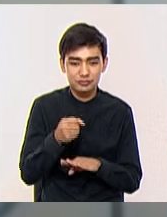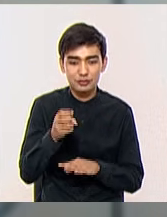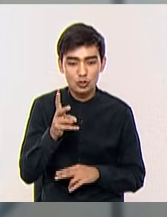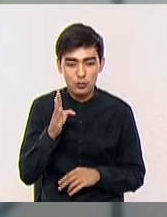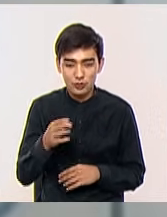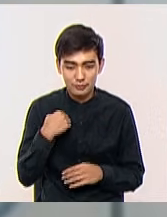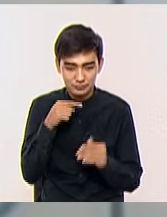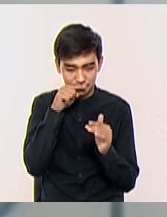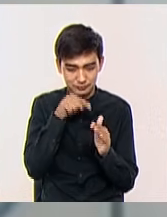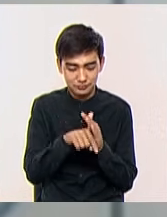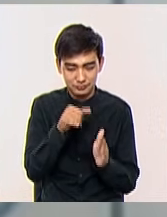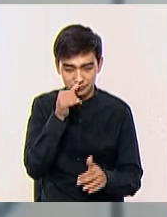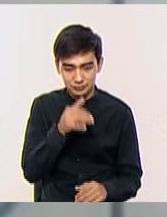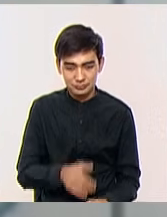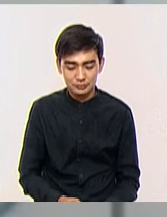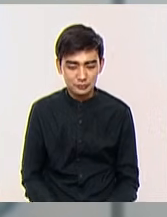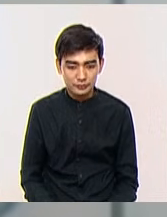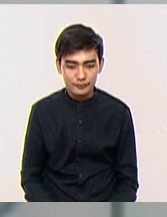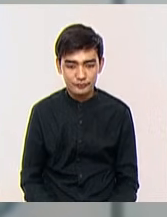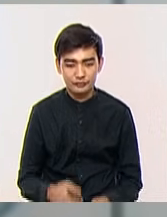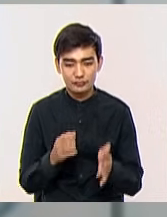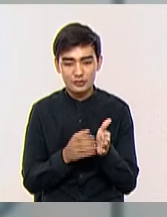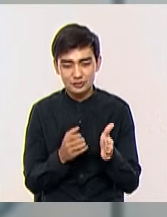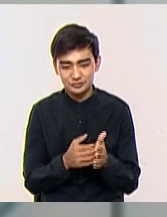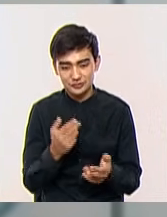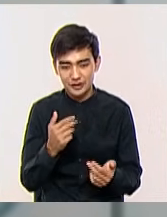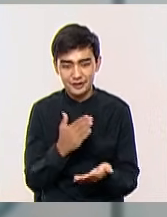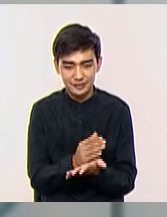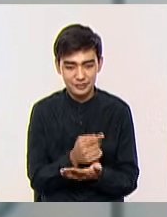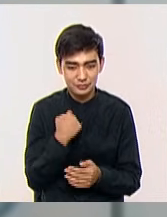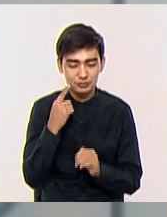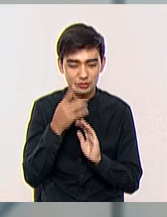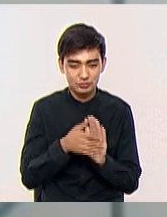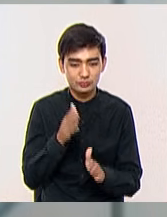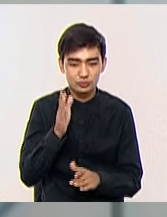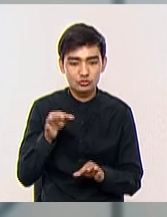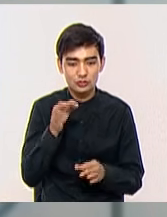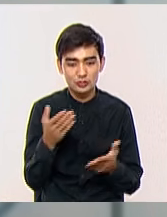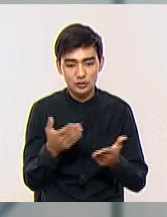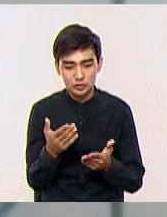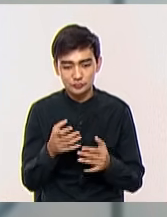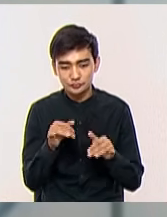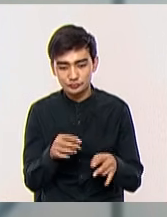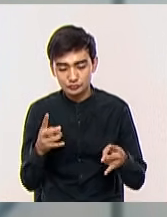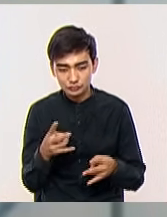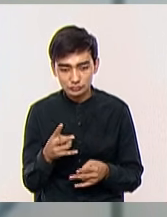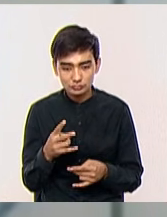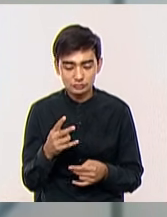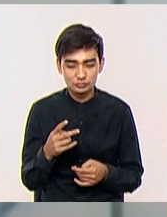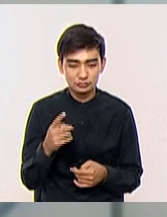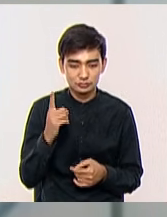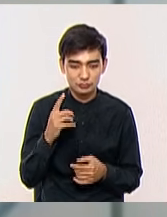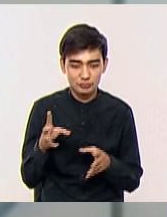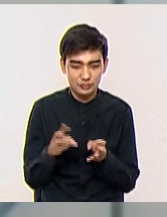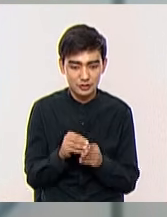деді. Кемшіліктерімізді түсініп, болашақта қандай шаралар қабылдау керек екеніміз